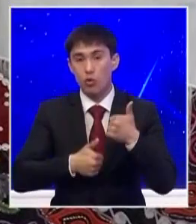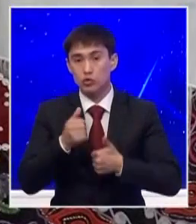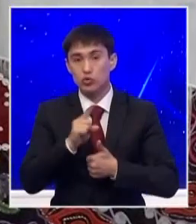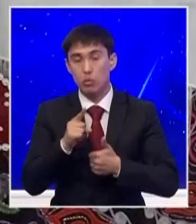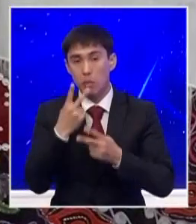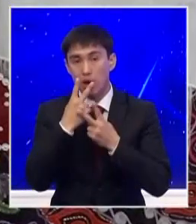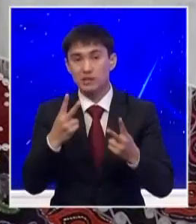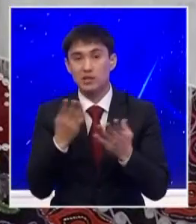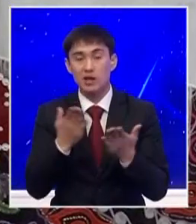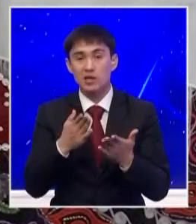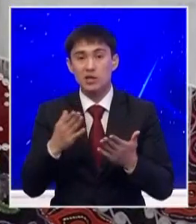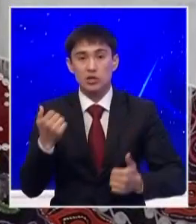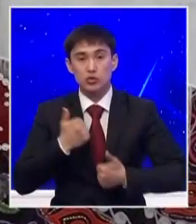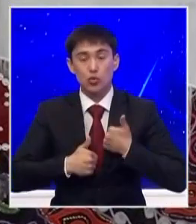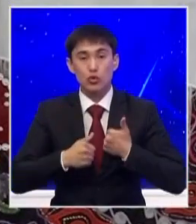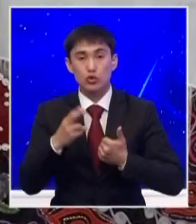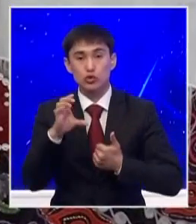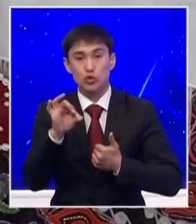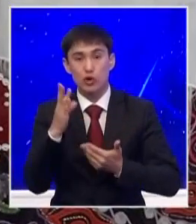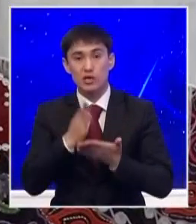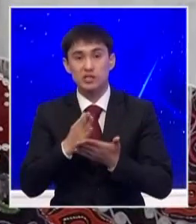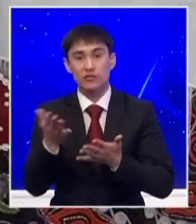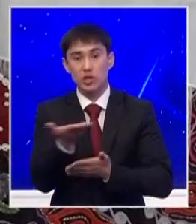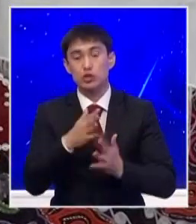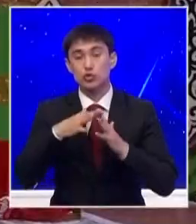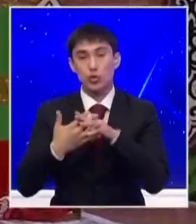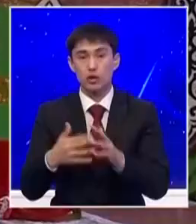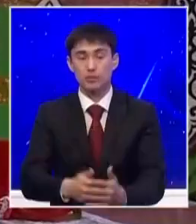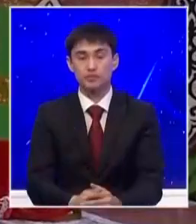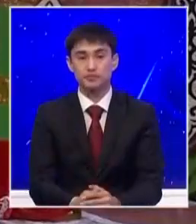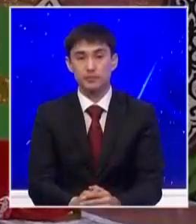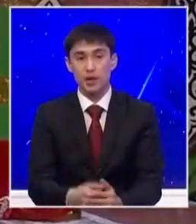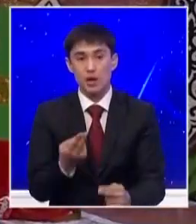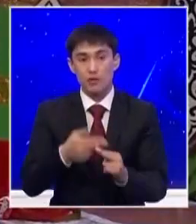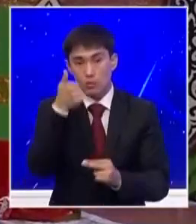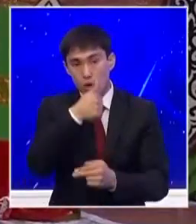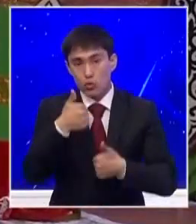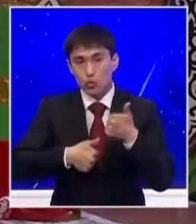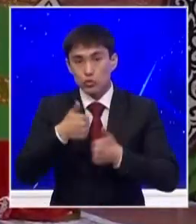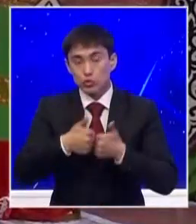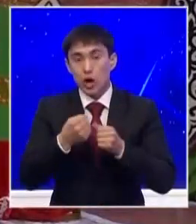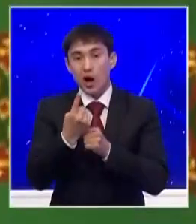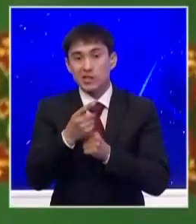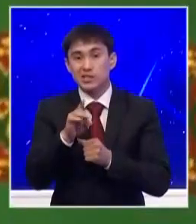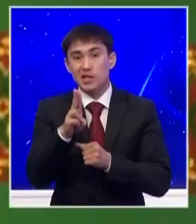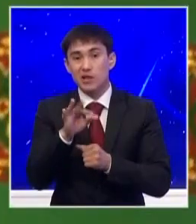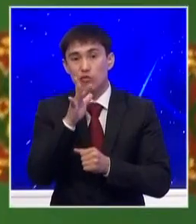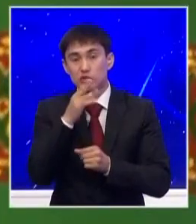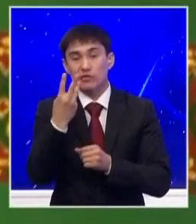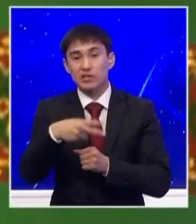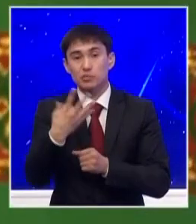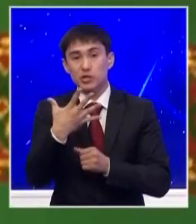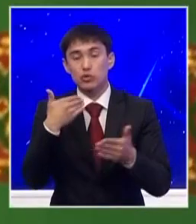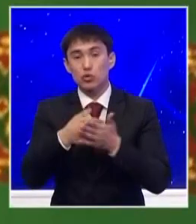чтобы показать, какие достойные снохи есть в наших селах. В этом году в конкурсе приняли участие 11 килин в возрасте от 25